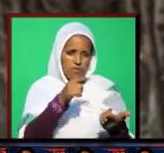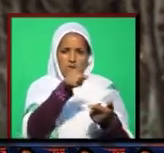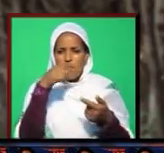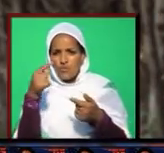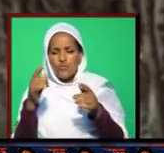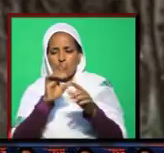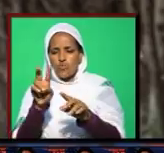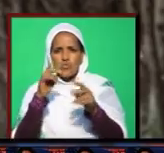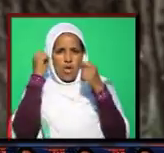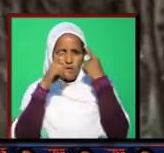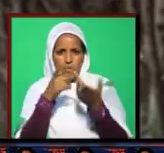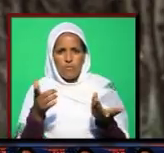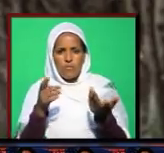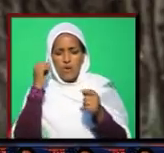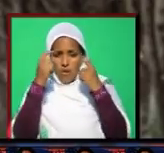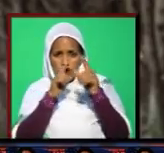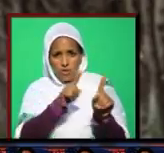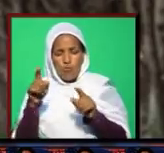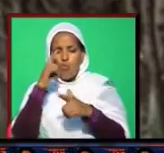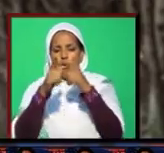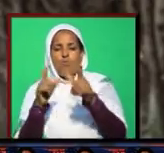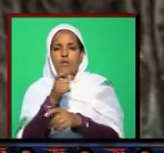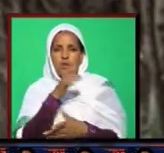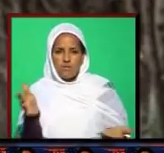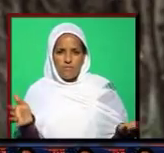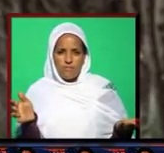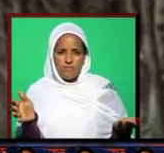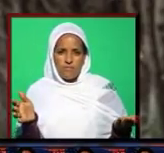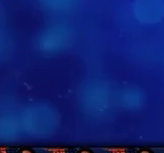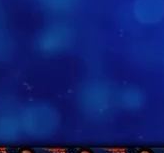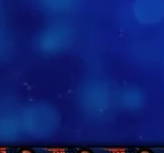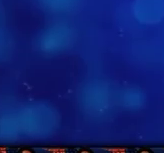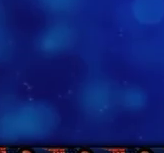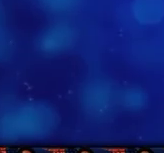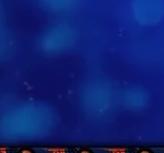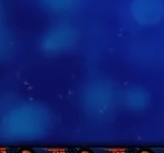ያኛውም ይናገራል። አንዱ ከአንዱ ጋር አይግባቡበትም። ካልተግባቡበት ደግሞ ቋንቋ ስላልሆነ